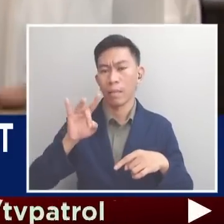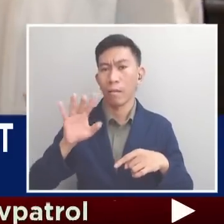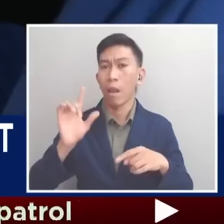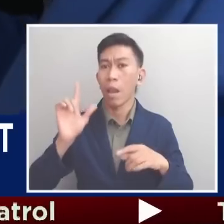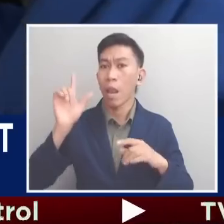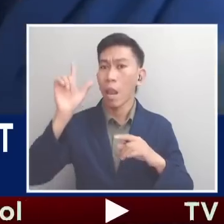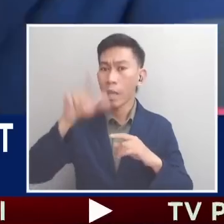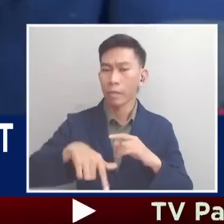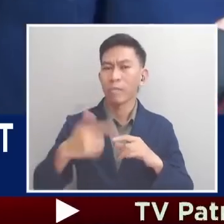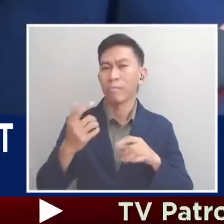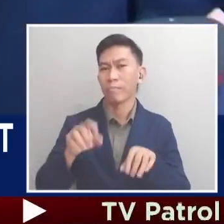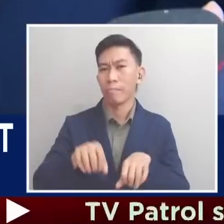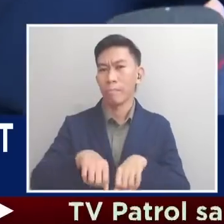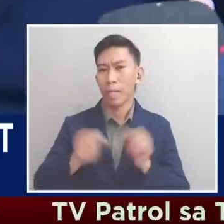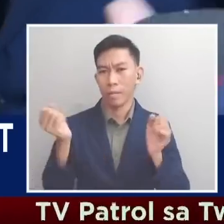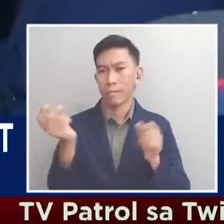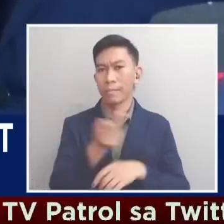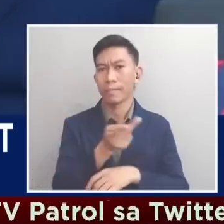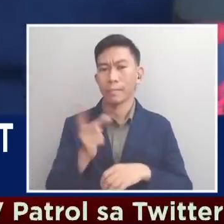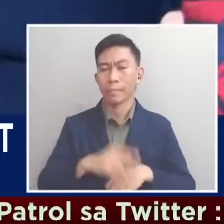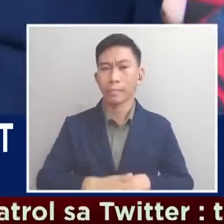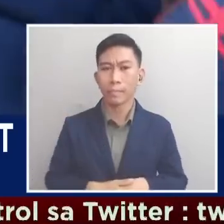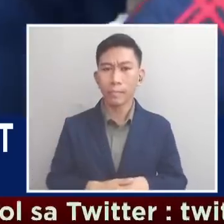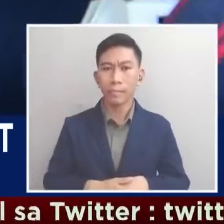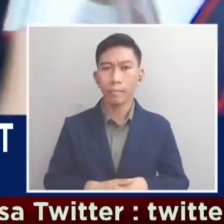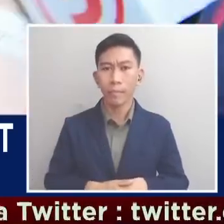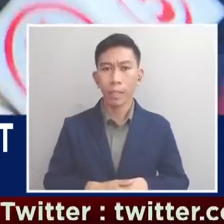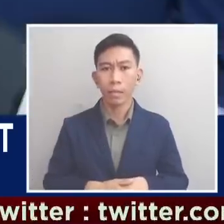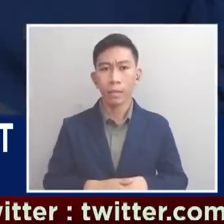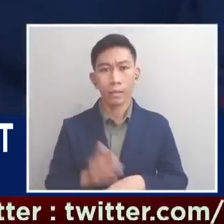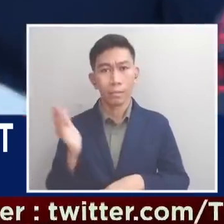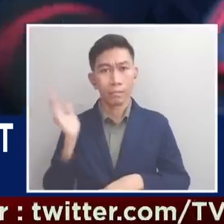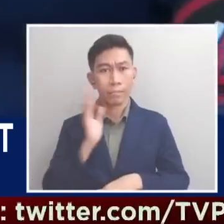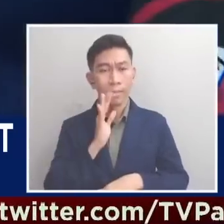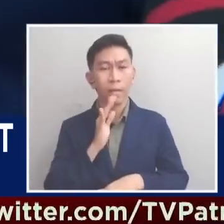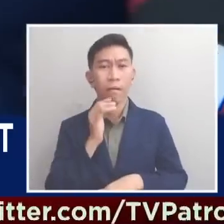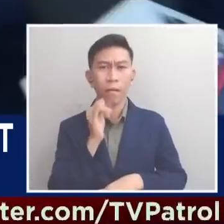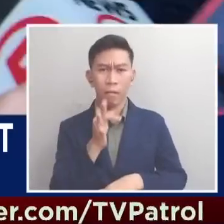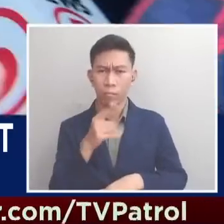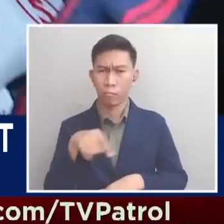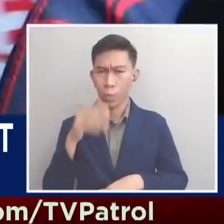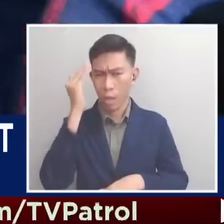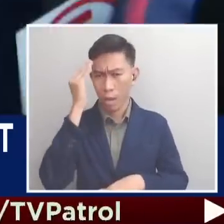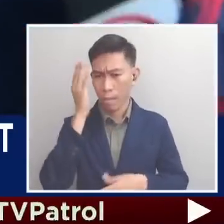dalawa. Kung alam niyo yung karapatan ninyo, ipaglaban niyo. Kasi ang hirap ng